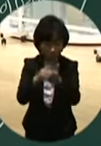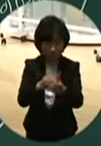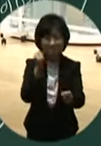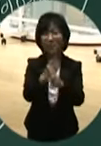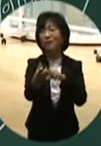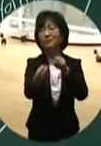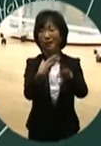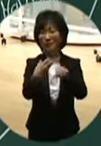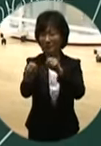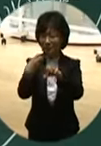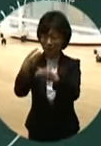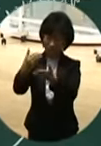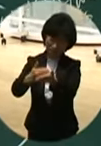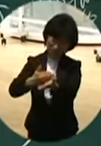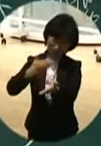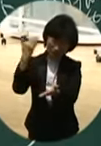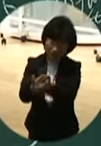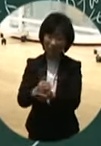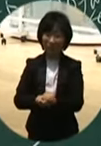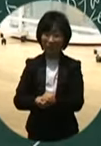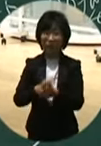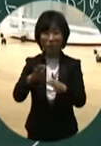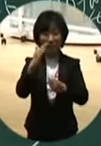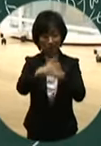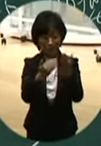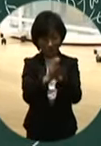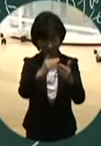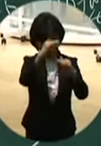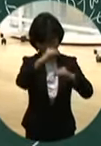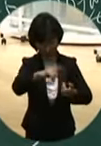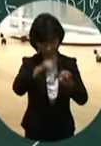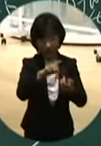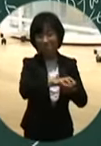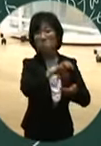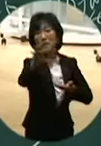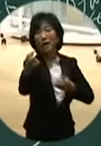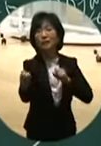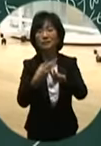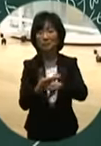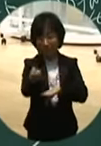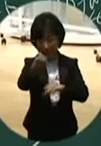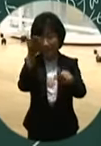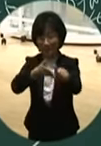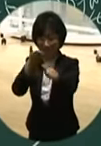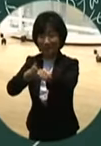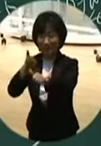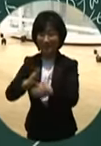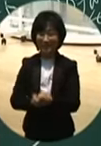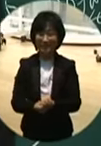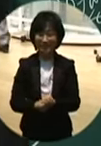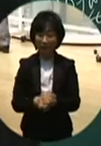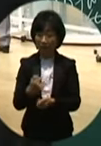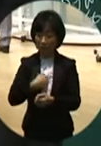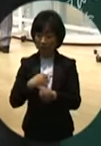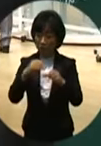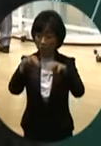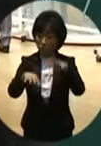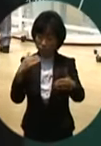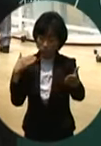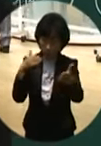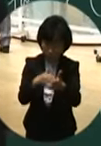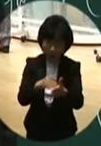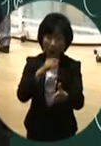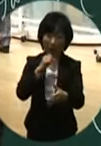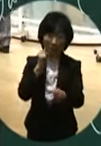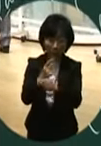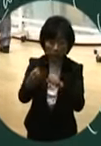doors are open. 이 영답이 여러분 응답되길 바랍니다. I hope this answer will be yours. 가보면 하나님의 역사는 나 있어요. When you go there, the work of God is already 하나님의 taking place. 하나님의